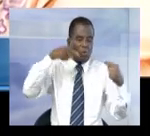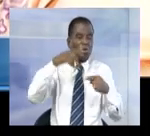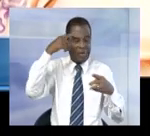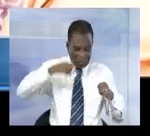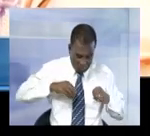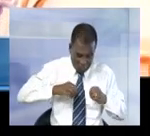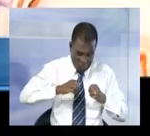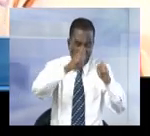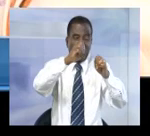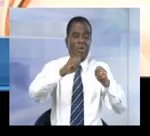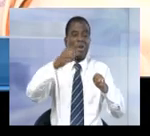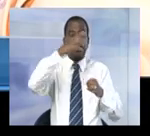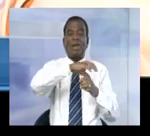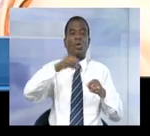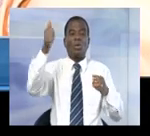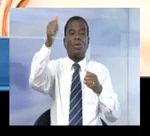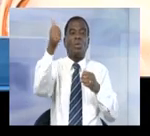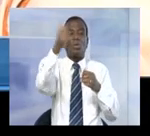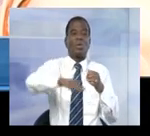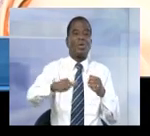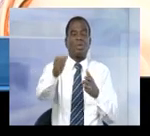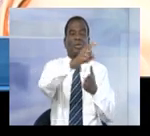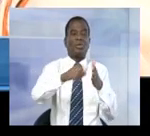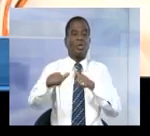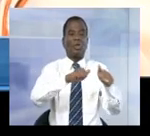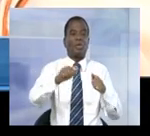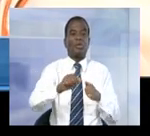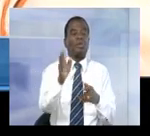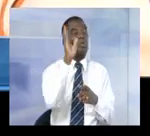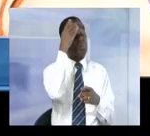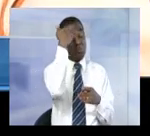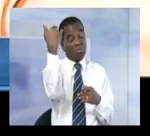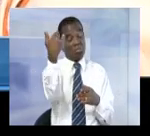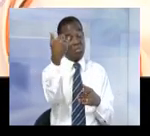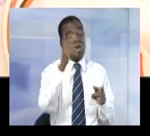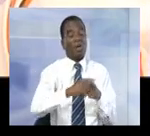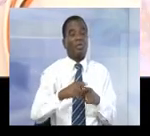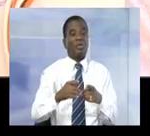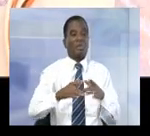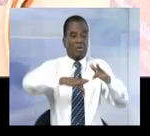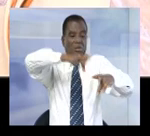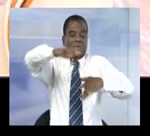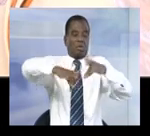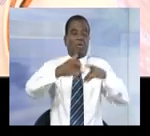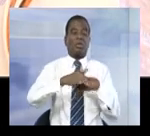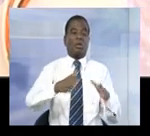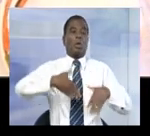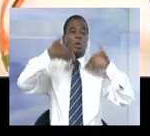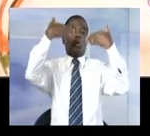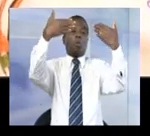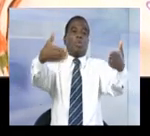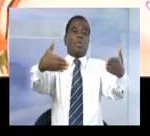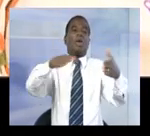sœurs. Aucun secteur d'activité de notre pays n'échappe à votre générosité légendaire. Soyez en remerciés et que